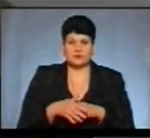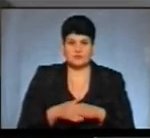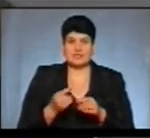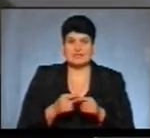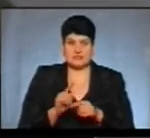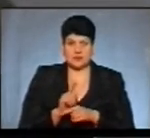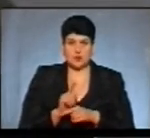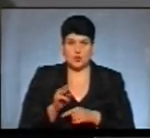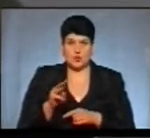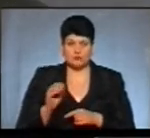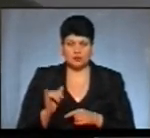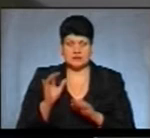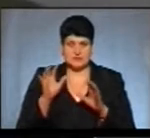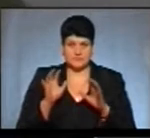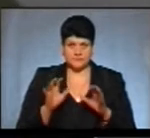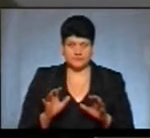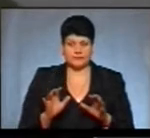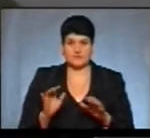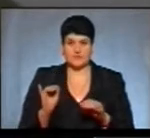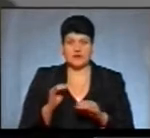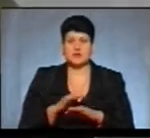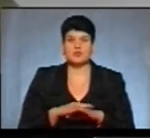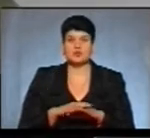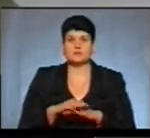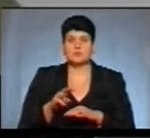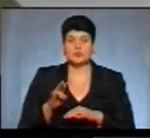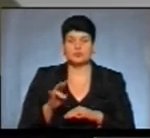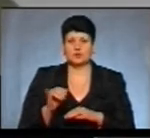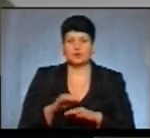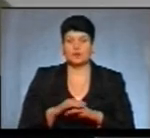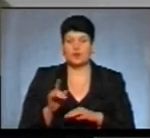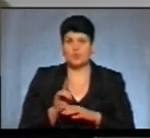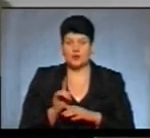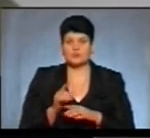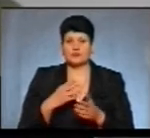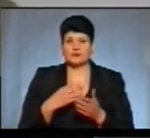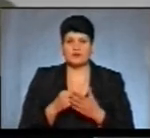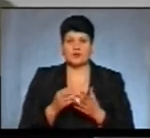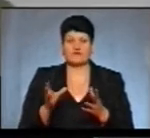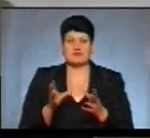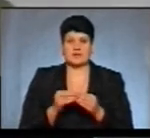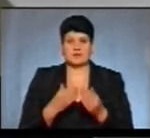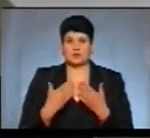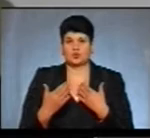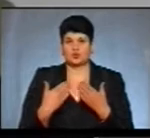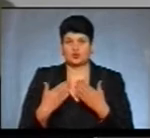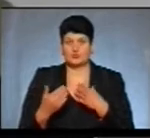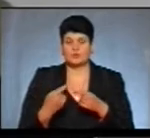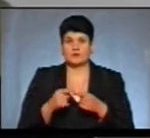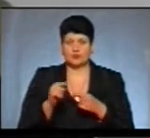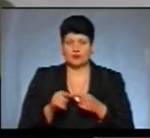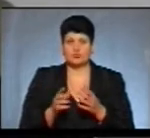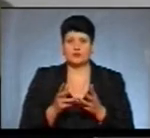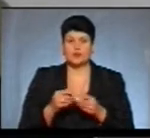норму, так, закон, і як суспільну норму, як норму своїх взаємостосунків, в тому числі,